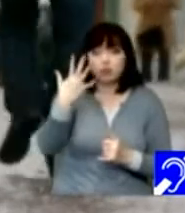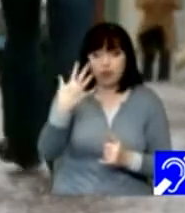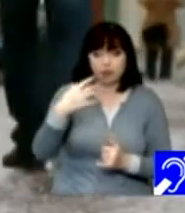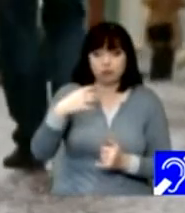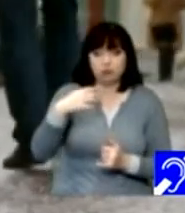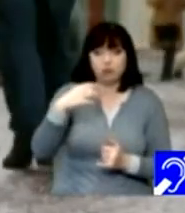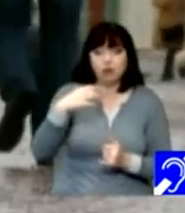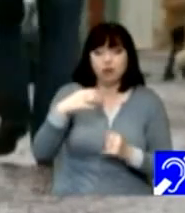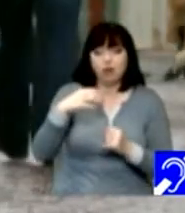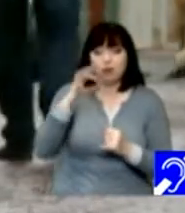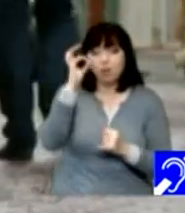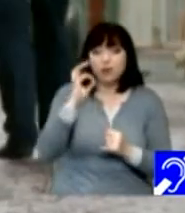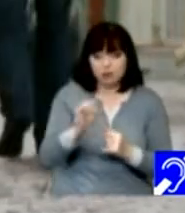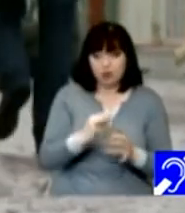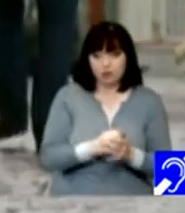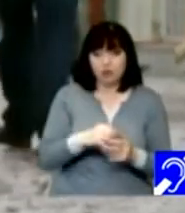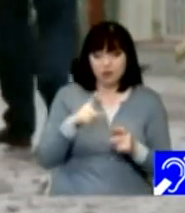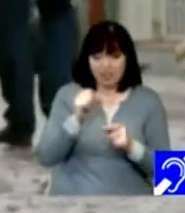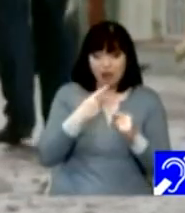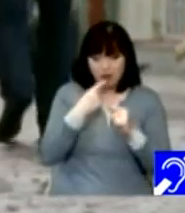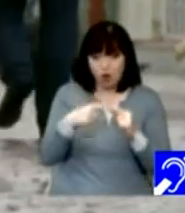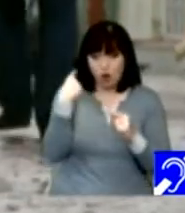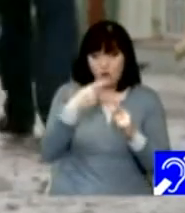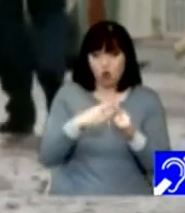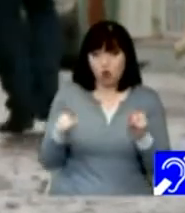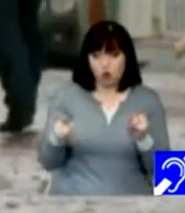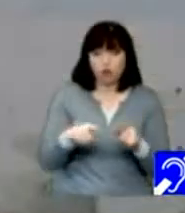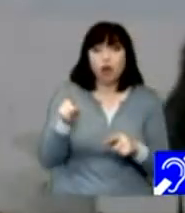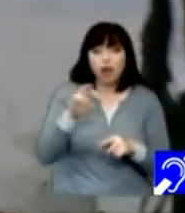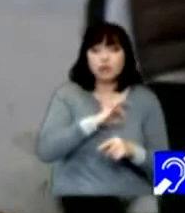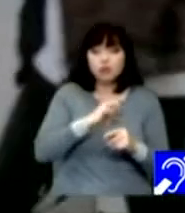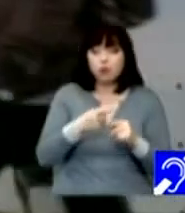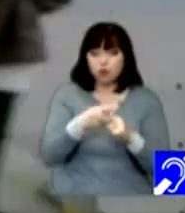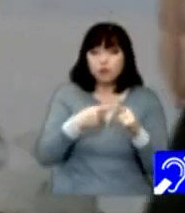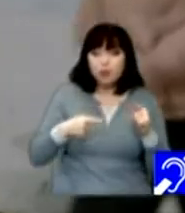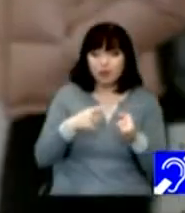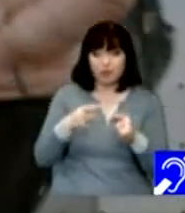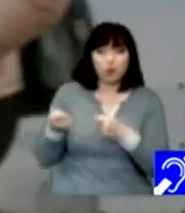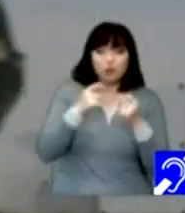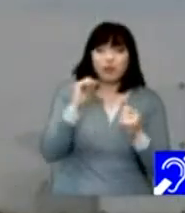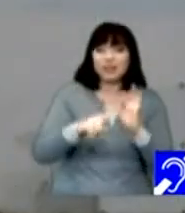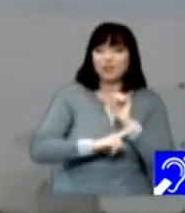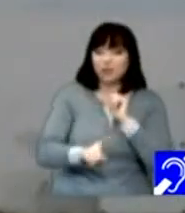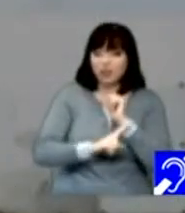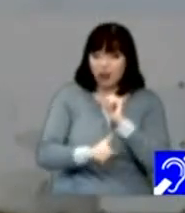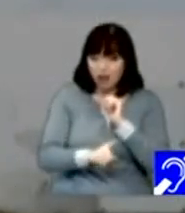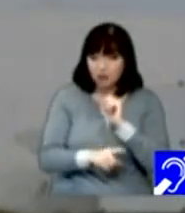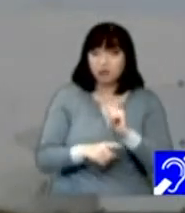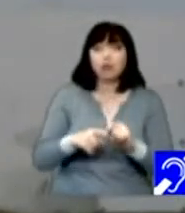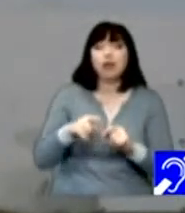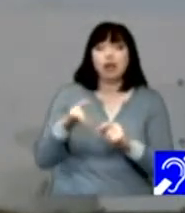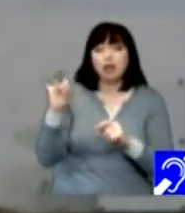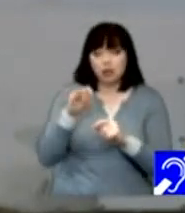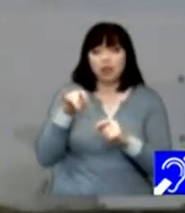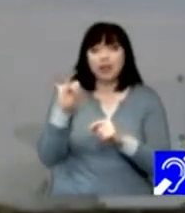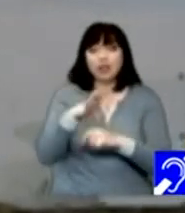345% în ultimul an. Autoritățile estoniene importă jumătate din electricitate din Finlanda, țară dependentă la rândul ei de energie